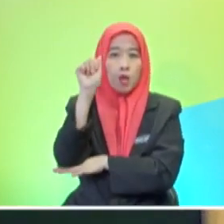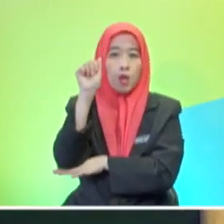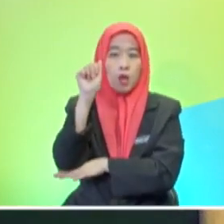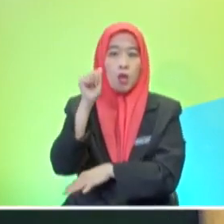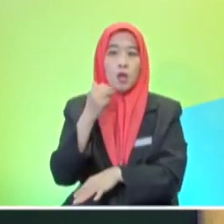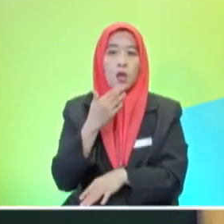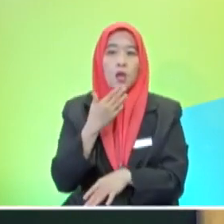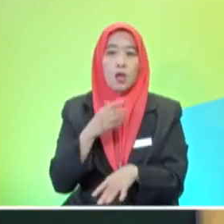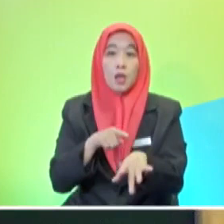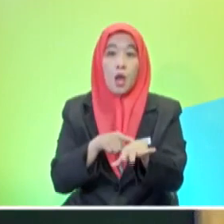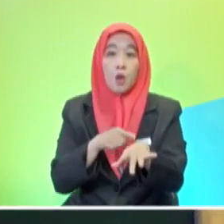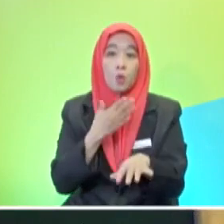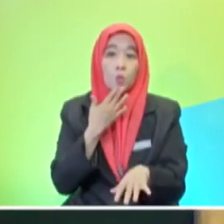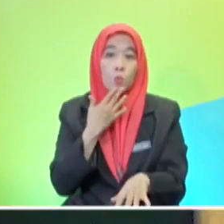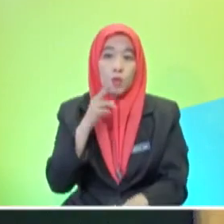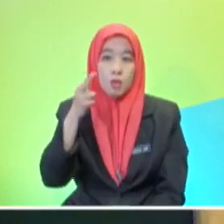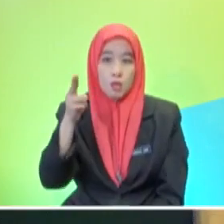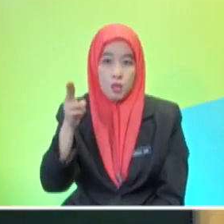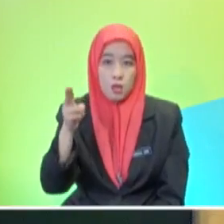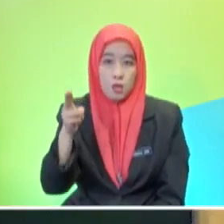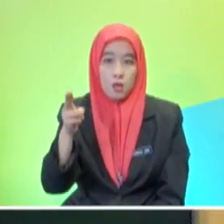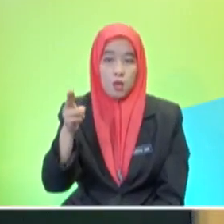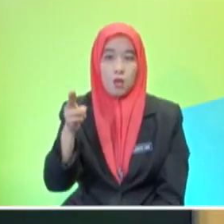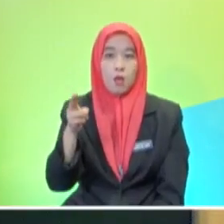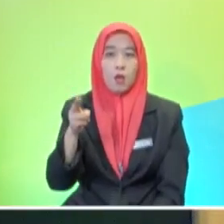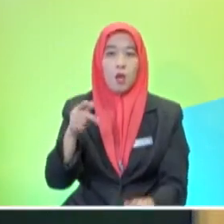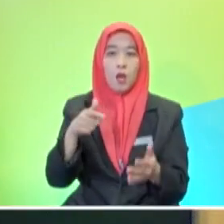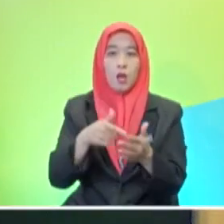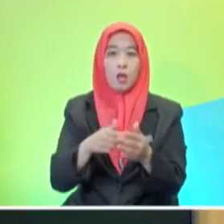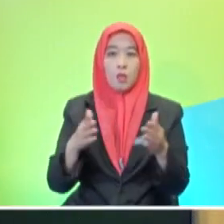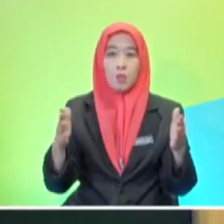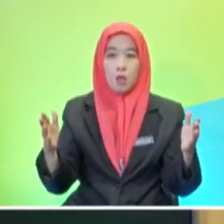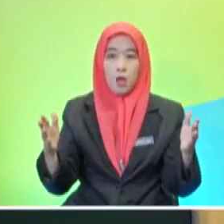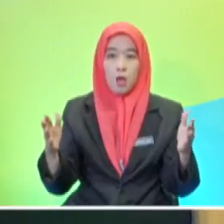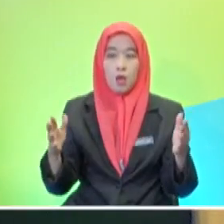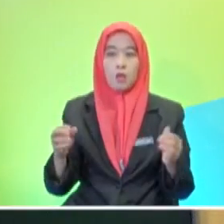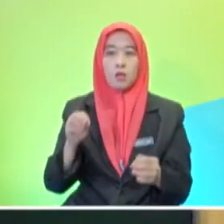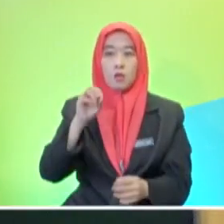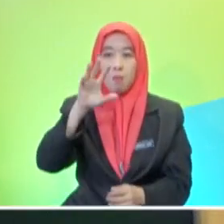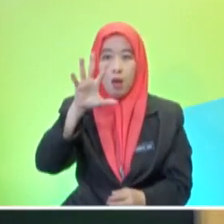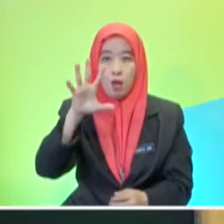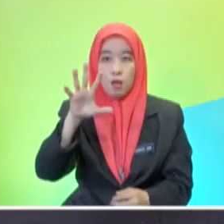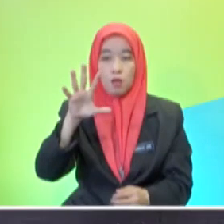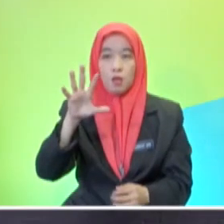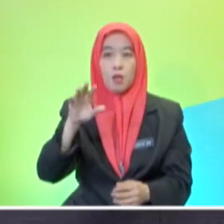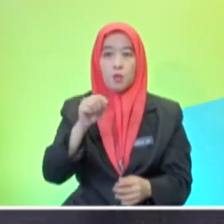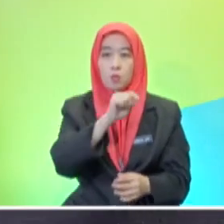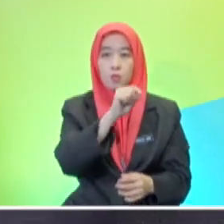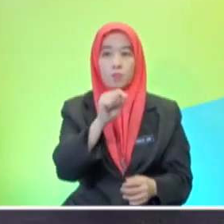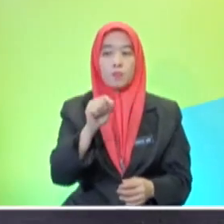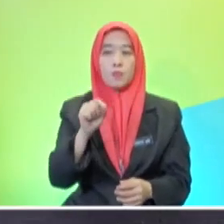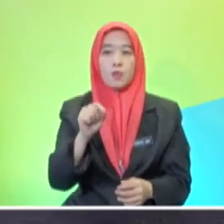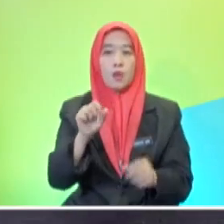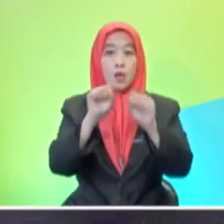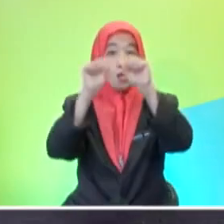Berwarna hijau. Hijau dan daunnya lebih? Lebih kembang dan besar. Bagus. Jadi tuliskan pemerhatian di situ. Okey. Mungkin saiznya